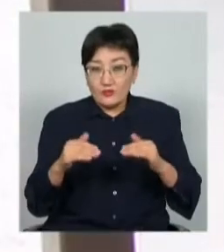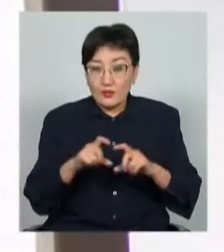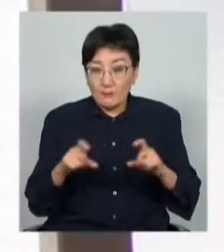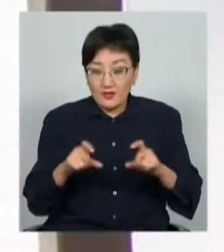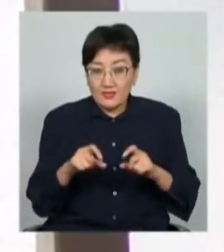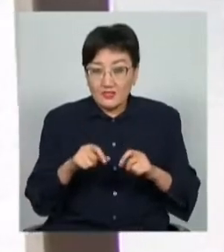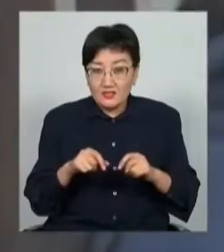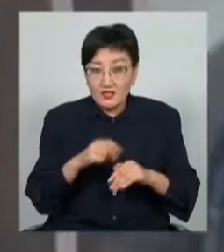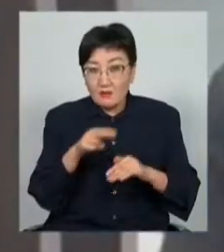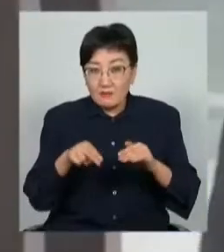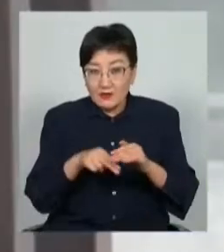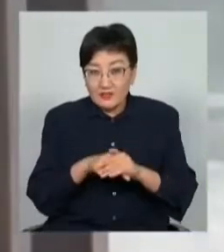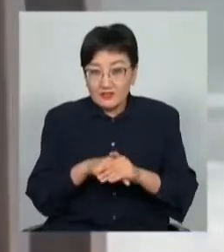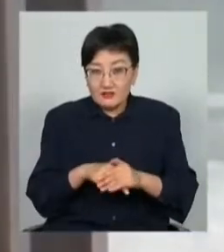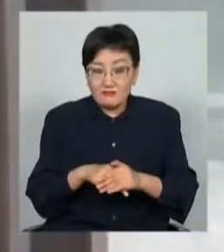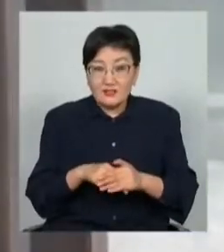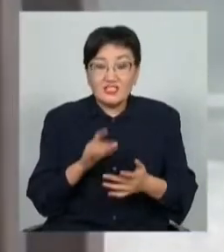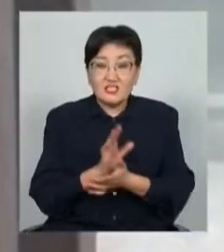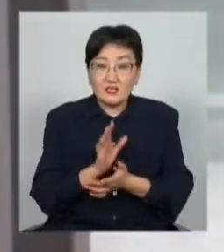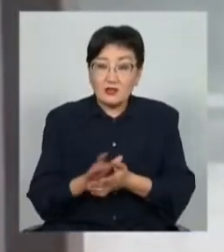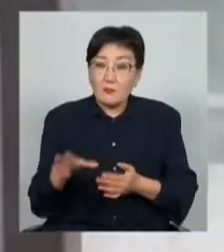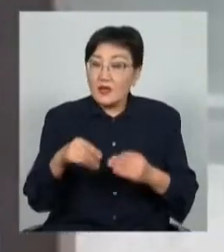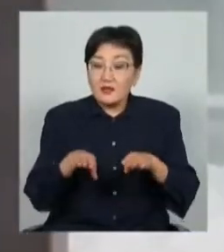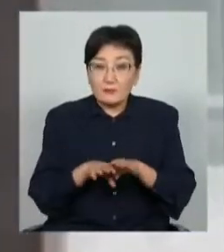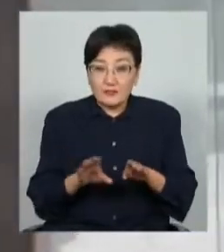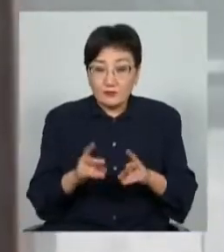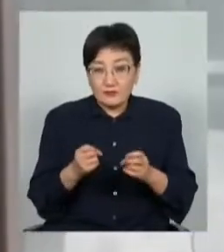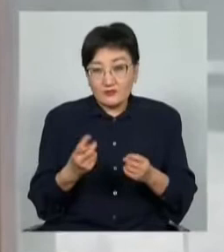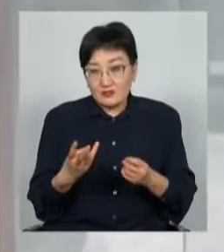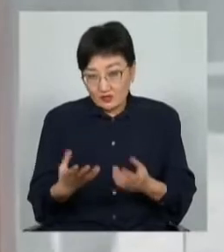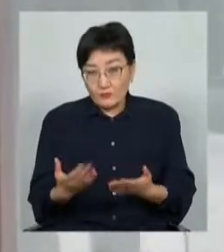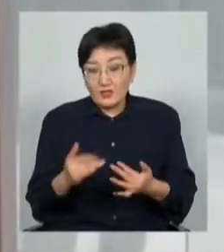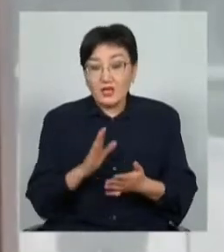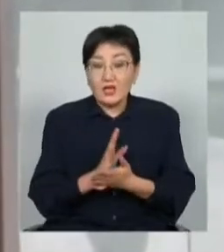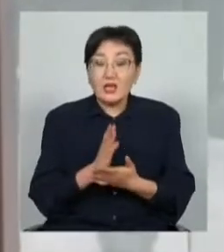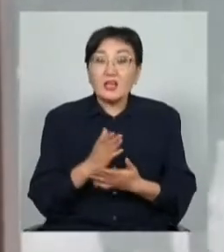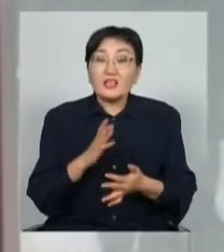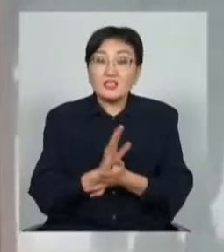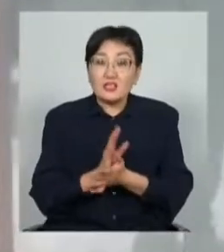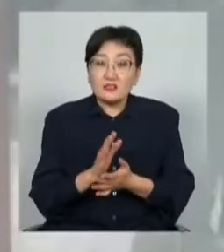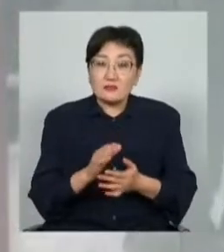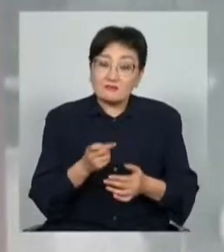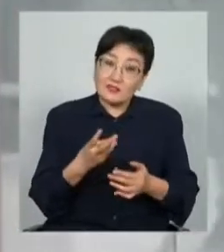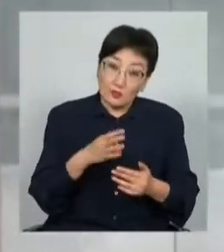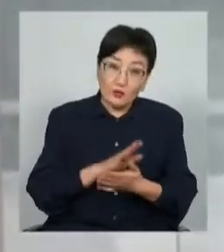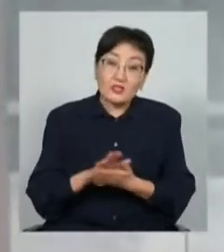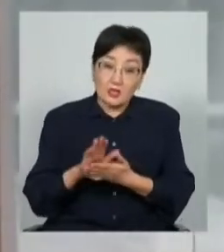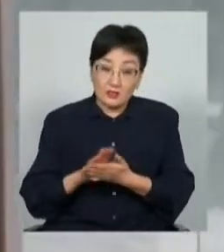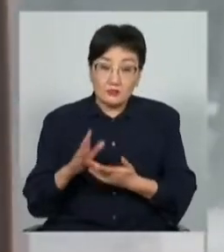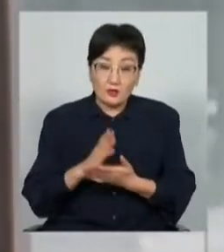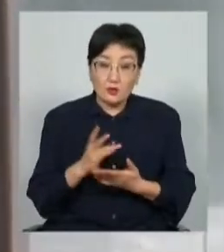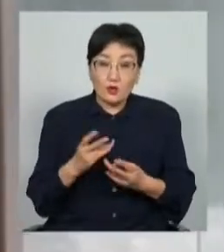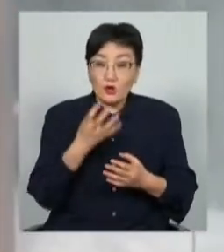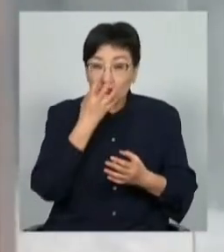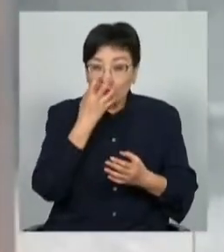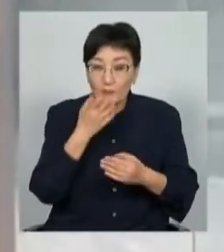адамы өткізді. Бәрі бірдей емес, конечно. Кейбіреуі лас болып жатады, кейбіреуі таза болып тұрады. Ана